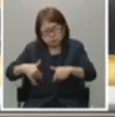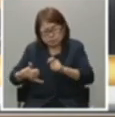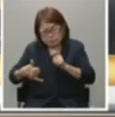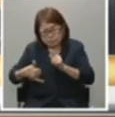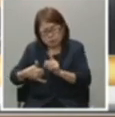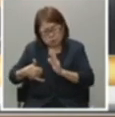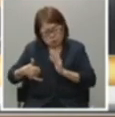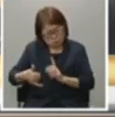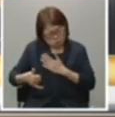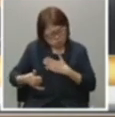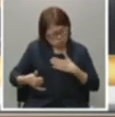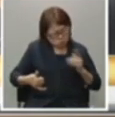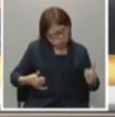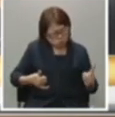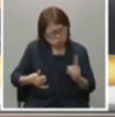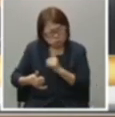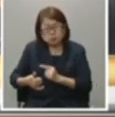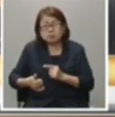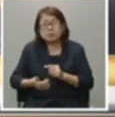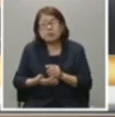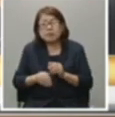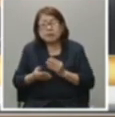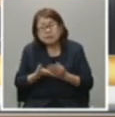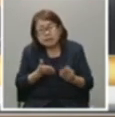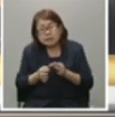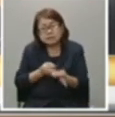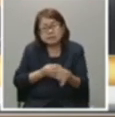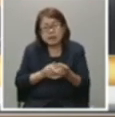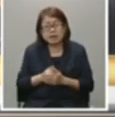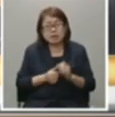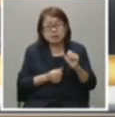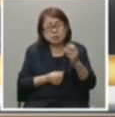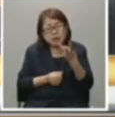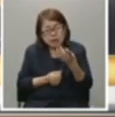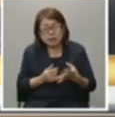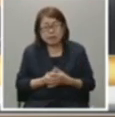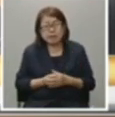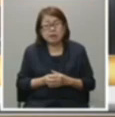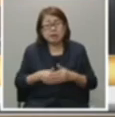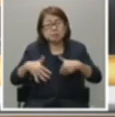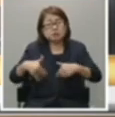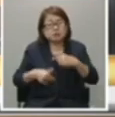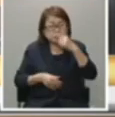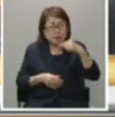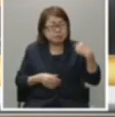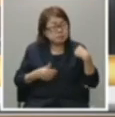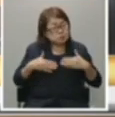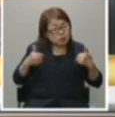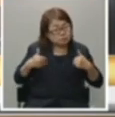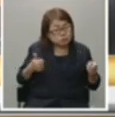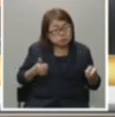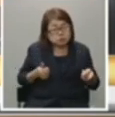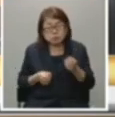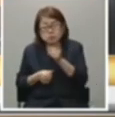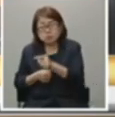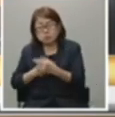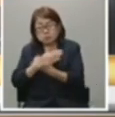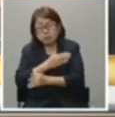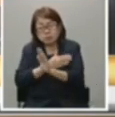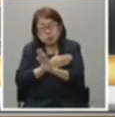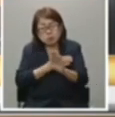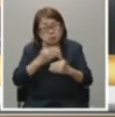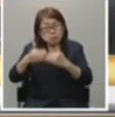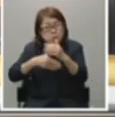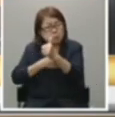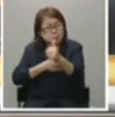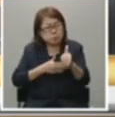ต้องวัดด้วยสวัสดิการของประเทศพลเอกประยุทธ์จะเอาความสุขของคนไทยไปเทียบกับความสุขของประชาชนในประเทศที่พัฒ